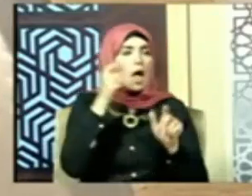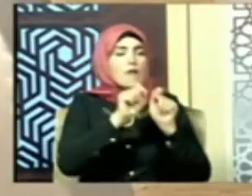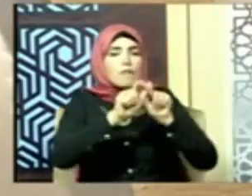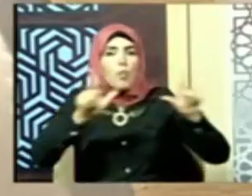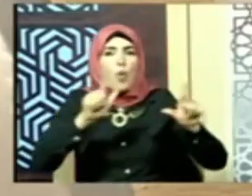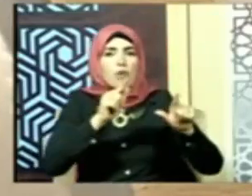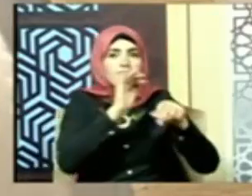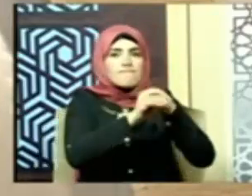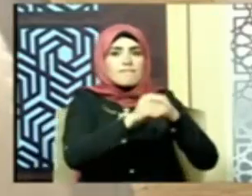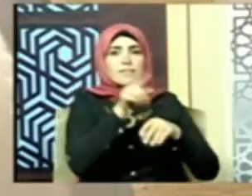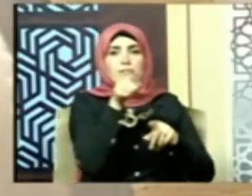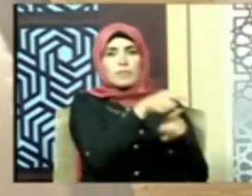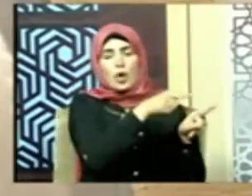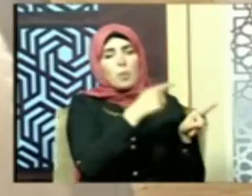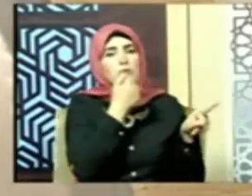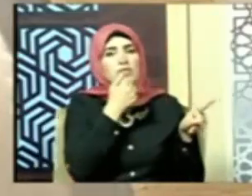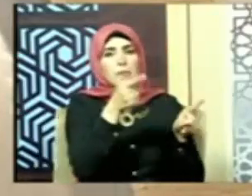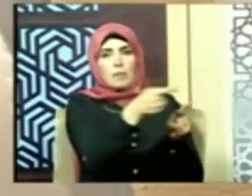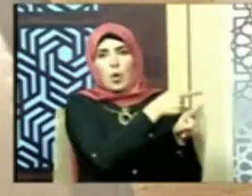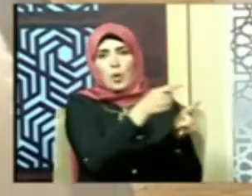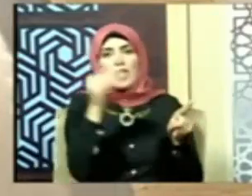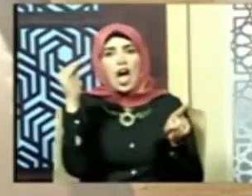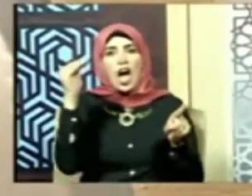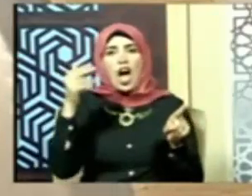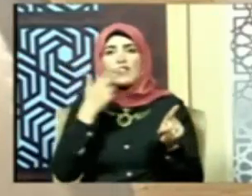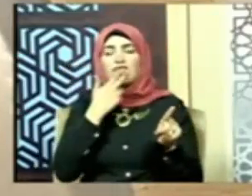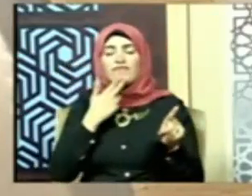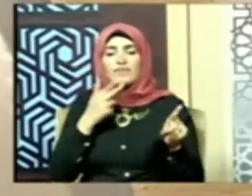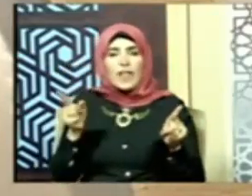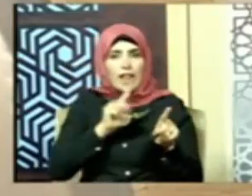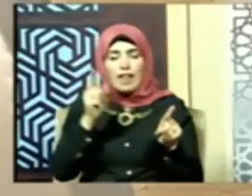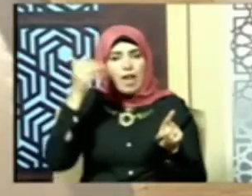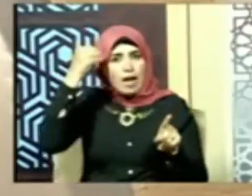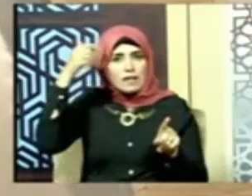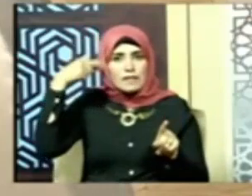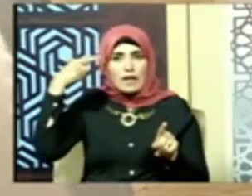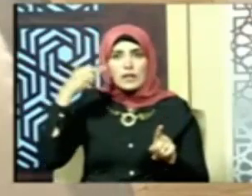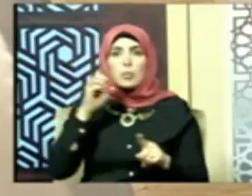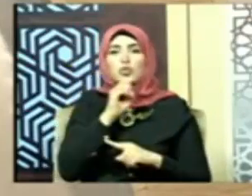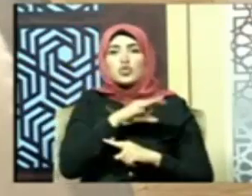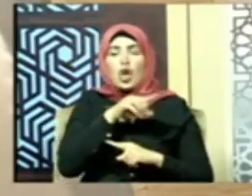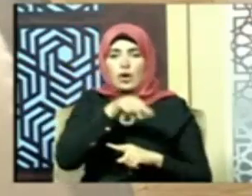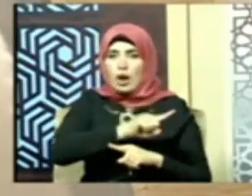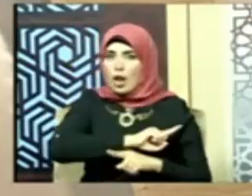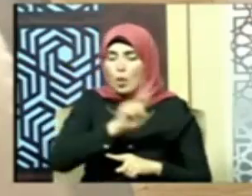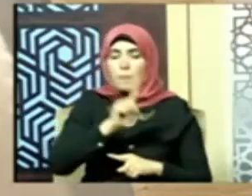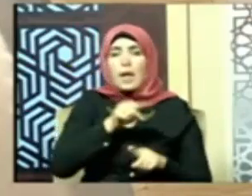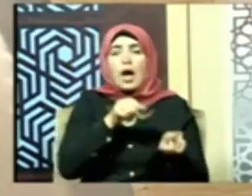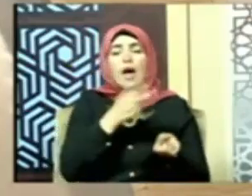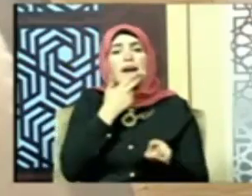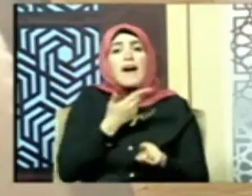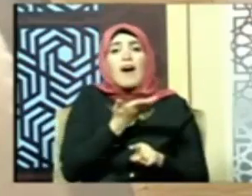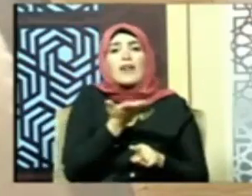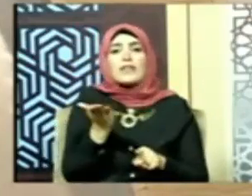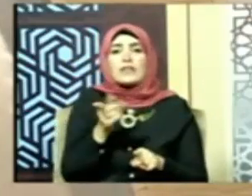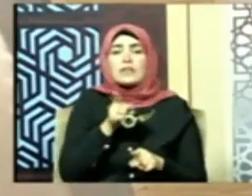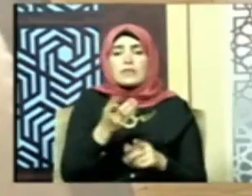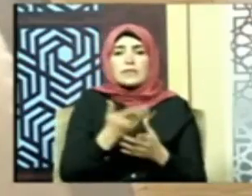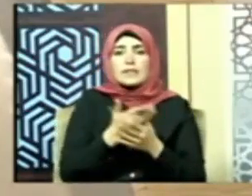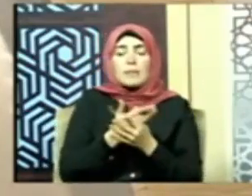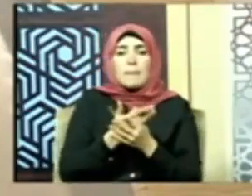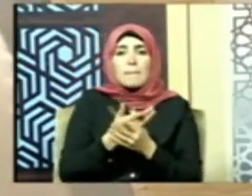بين صفوف المجتمع. لا تحسبوه شرا لكم بل هو خير لكم، لكل